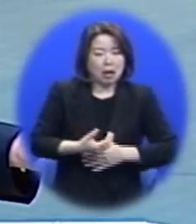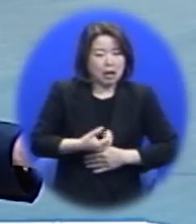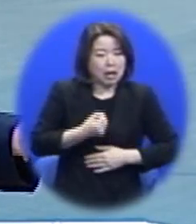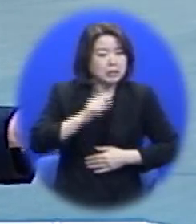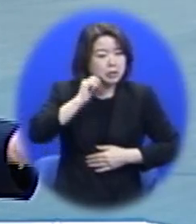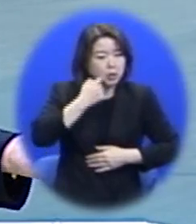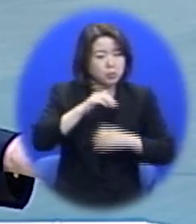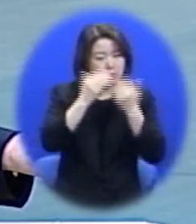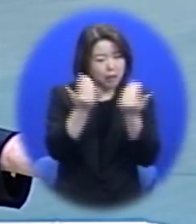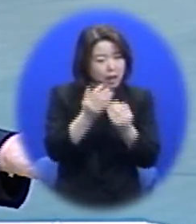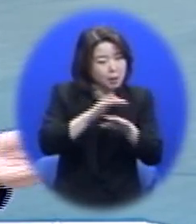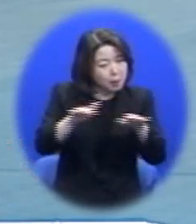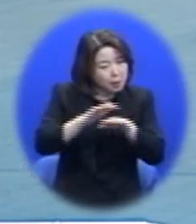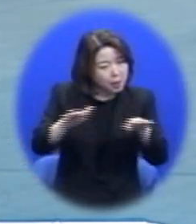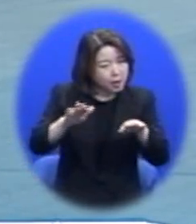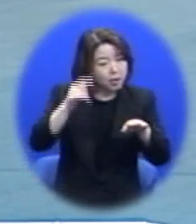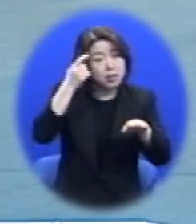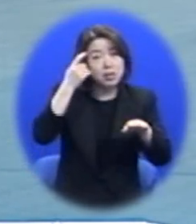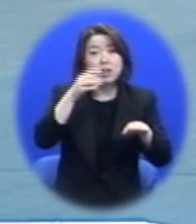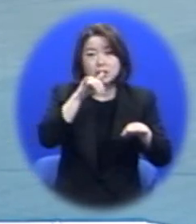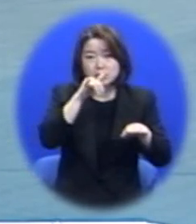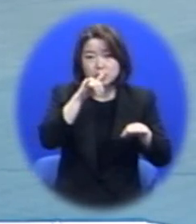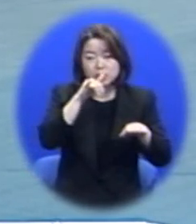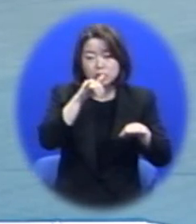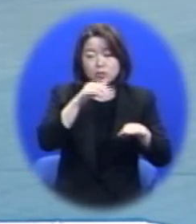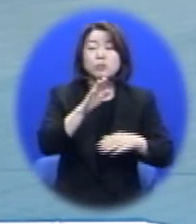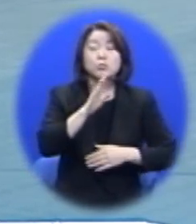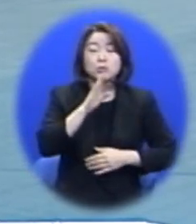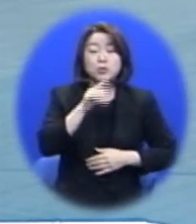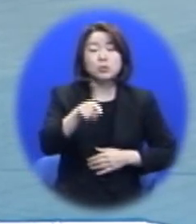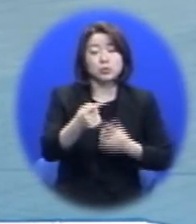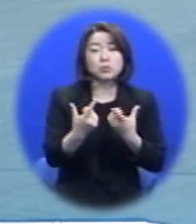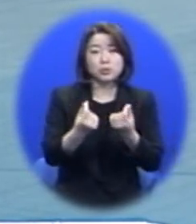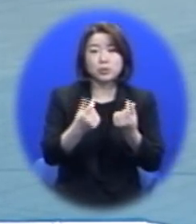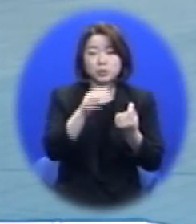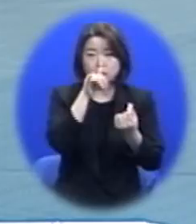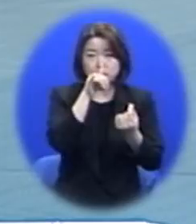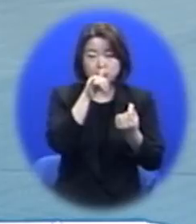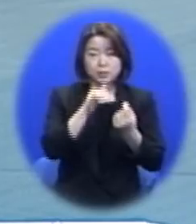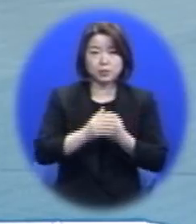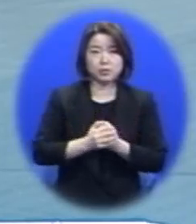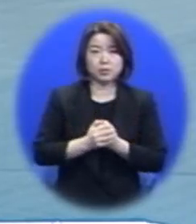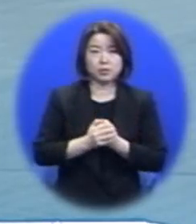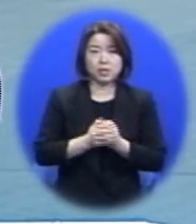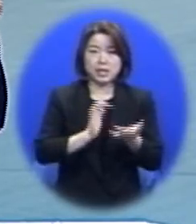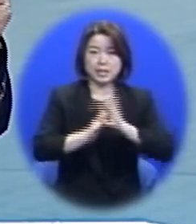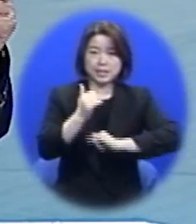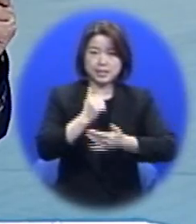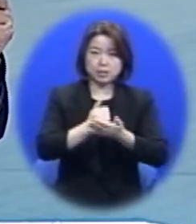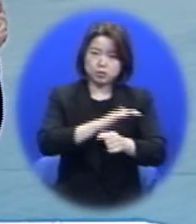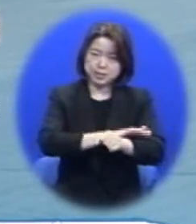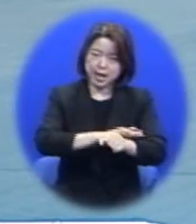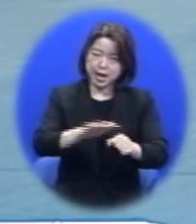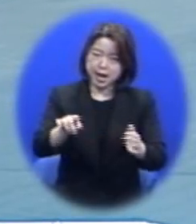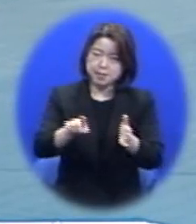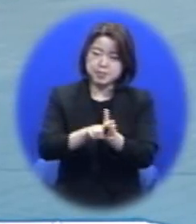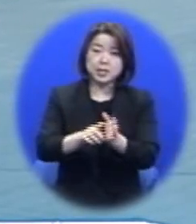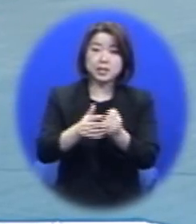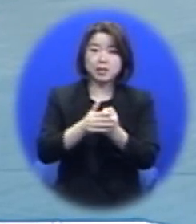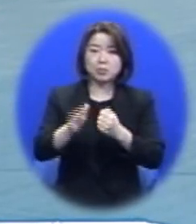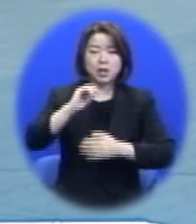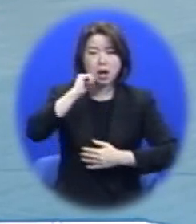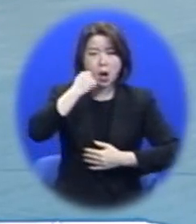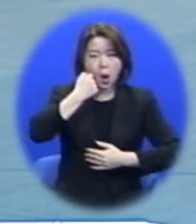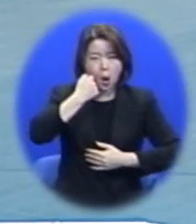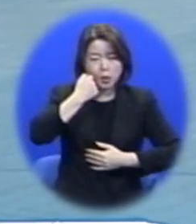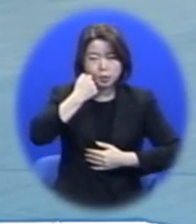거라고 생각합니다만 또 실제로 그런 일이 있기도 하지만 예수를 잘 믿기 때문에 어려움을